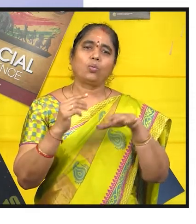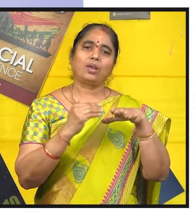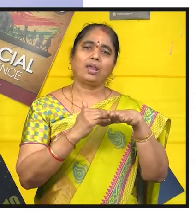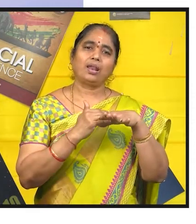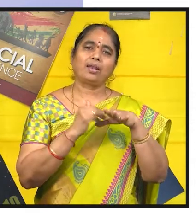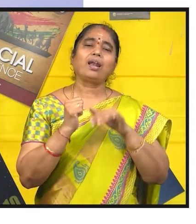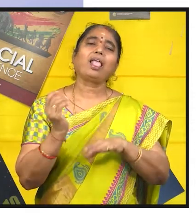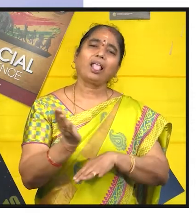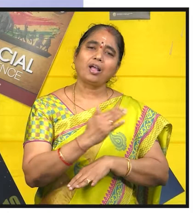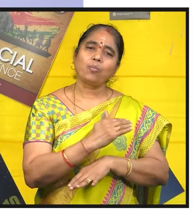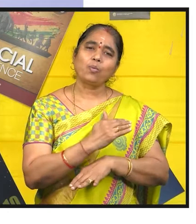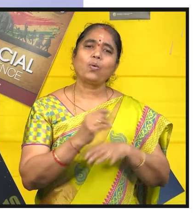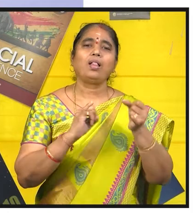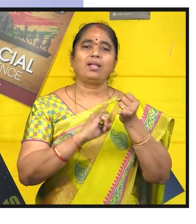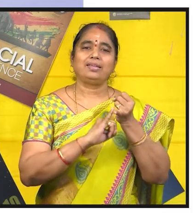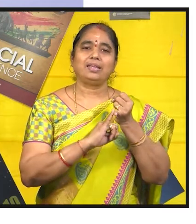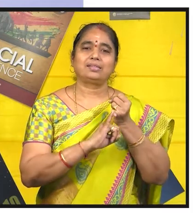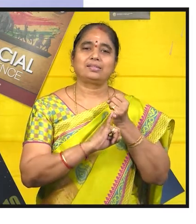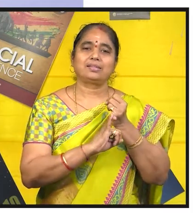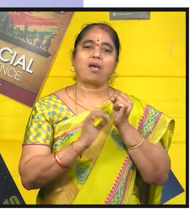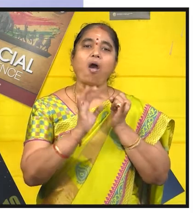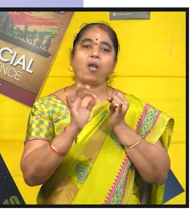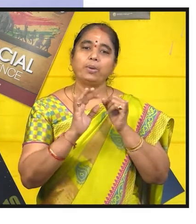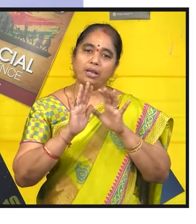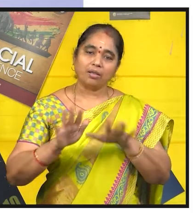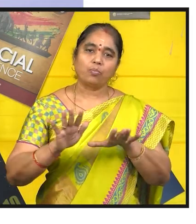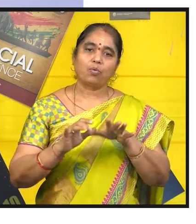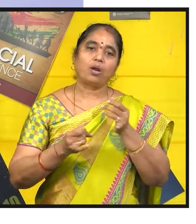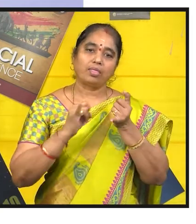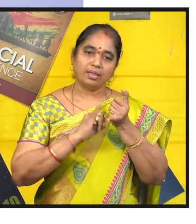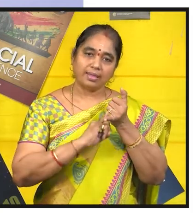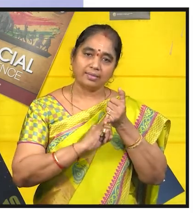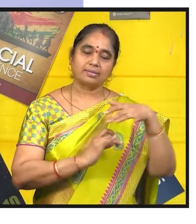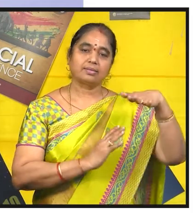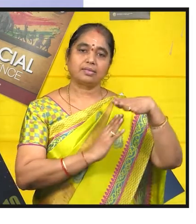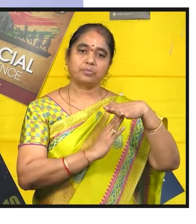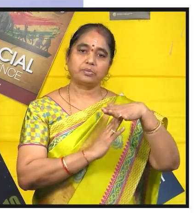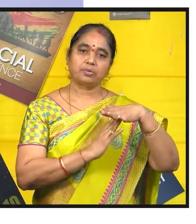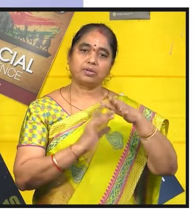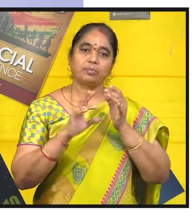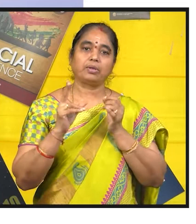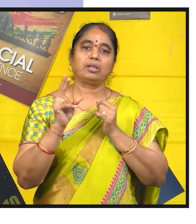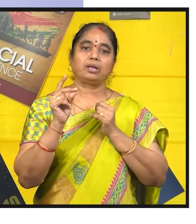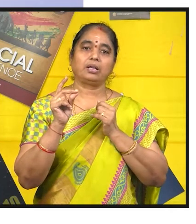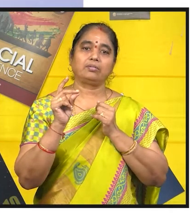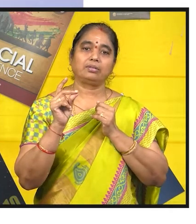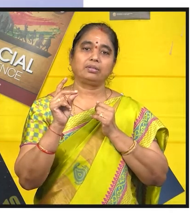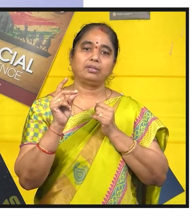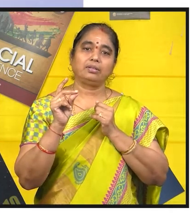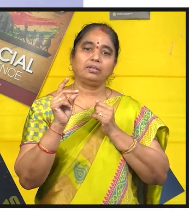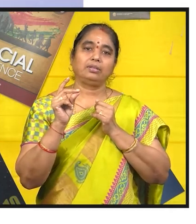ஒரு எலக்ட்ரான் எங்கே போகும்னு சொல்லி பார்த்தீங்கன்னு சொன்னால் எஸ் ஆர்பிட்டாலுக்கு போகும், அல்லது எஸ் துணை கூட்டிற்கு போகிறது. ரெண்டாவதுக்கு